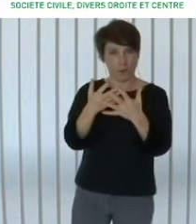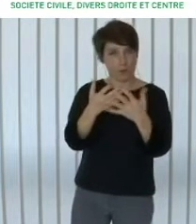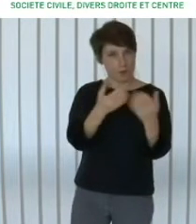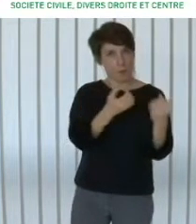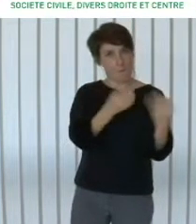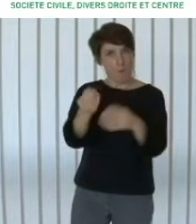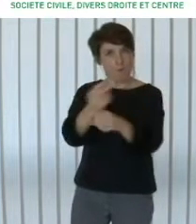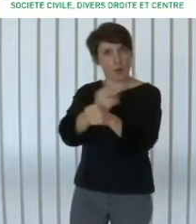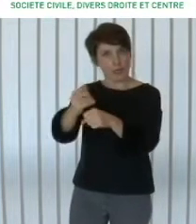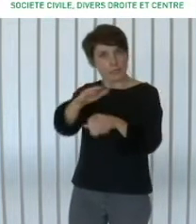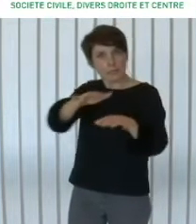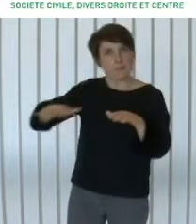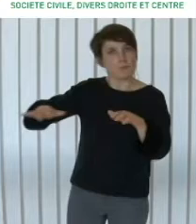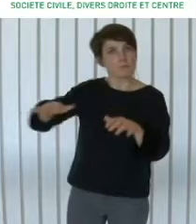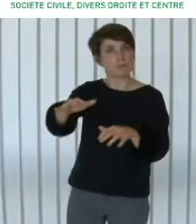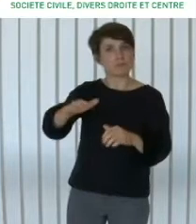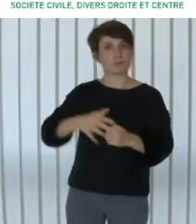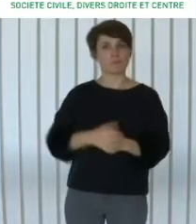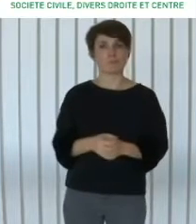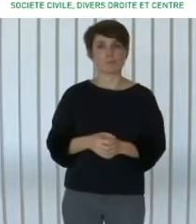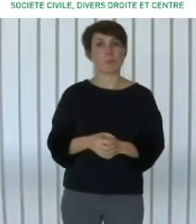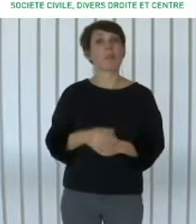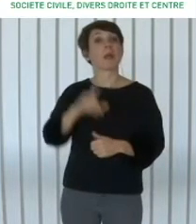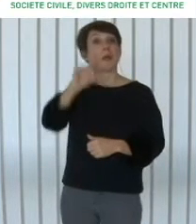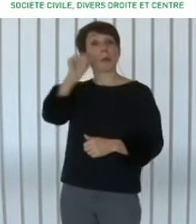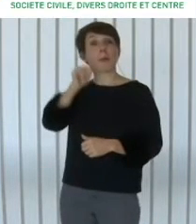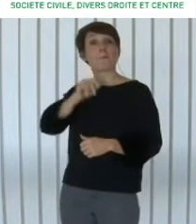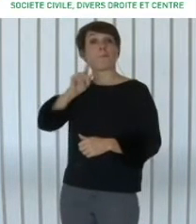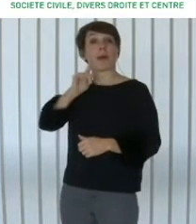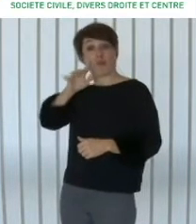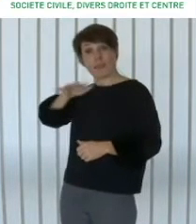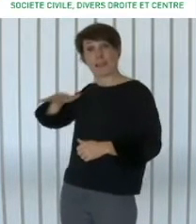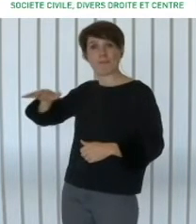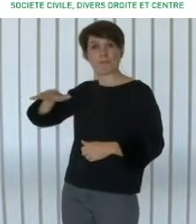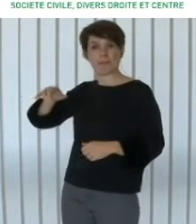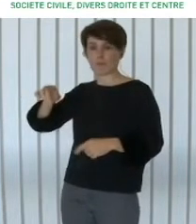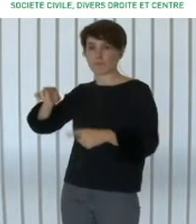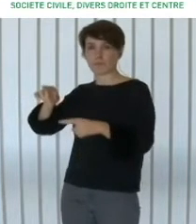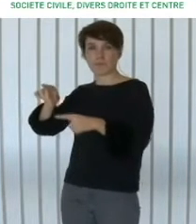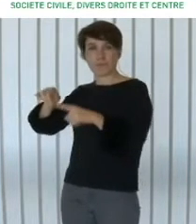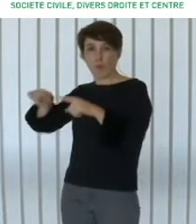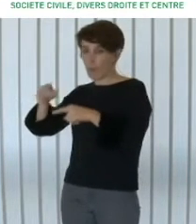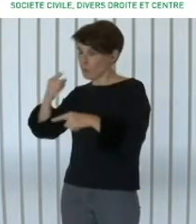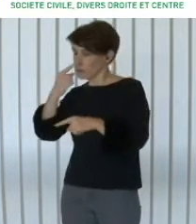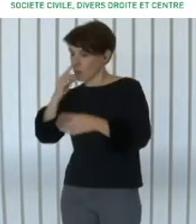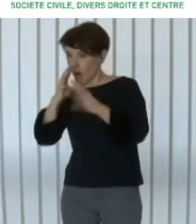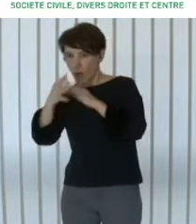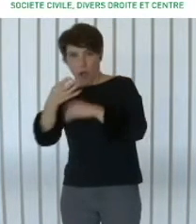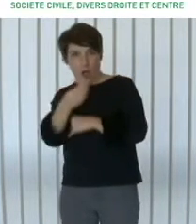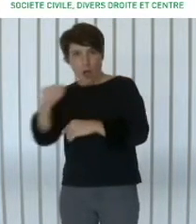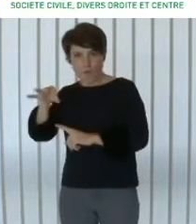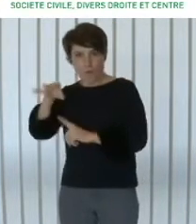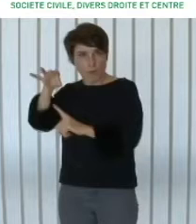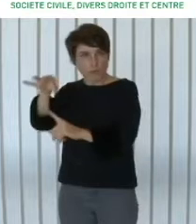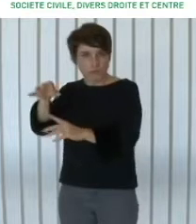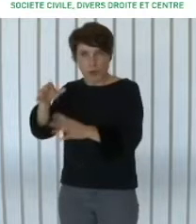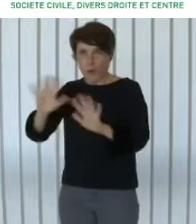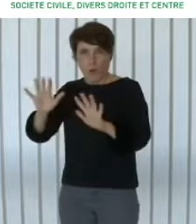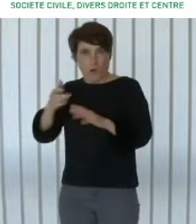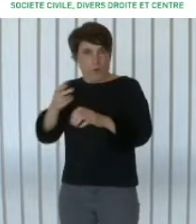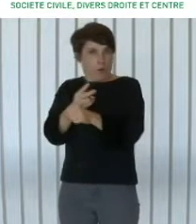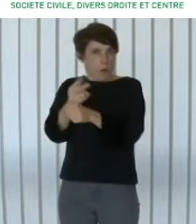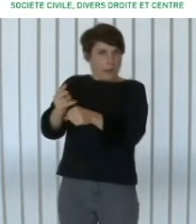qu'ils font courir. Les parents d'élèves considèrent que leurs enfants sont en danger. Les plafonds de